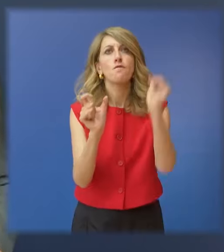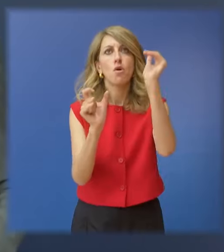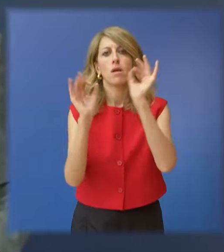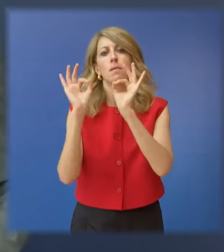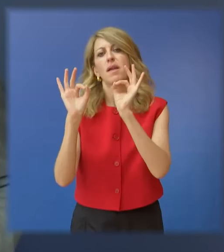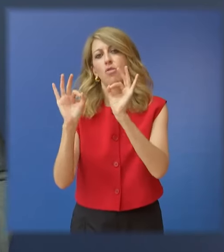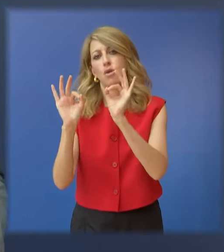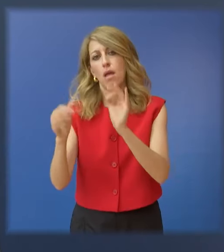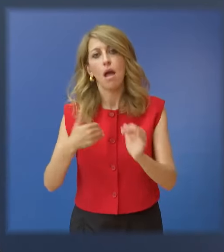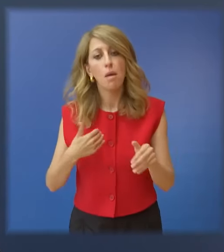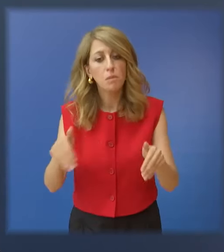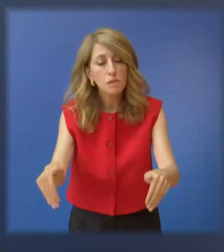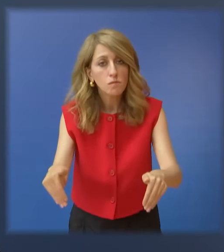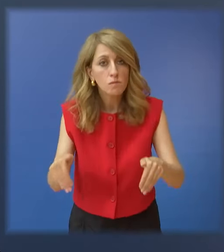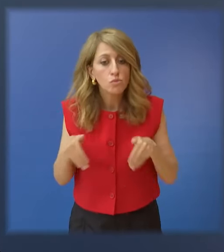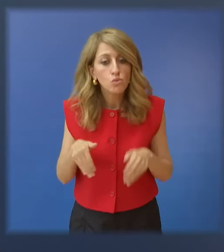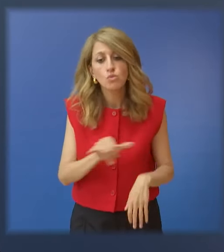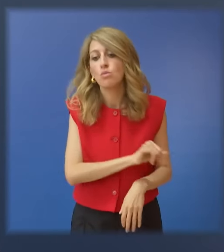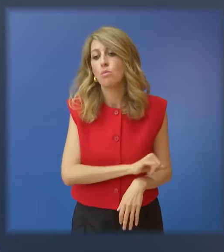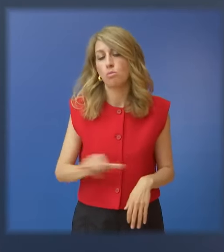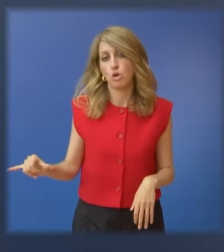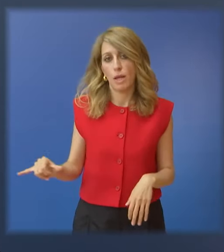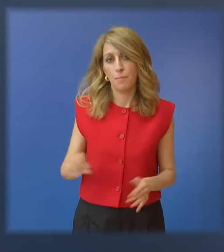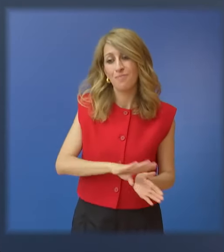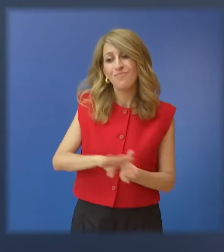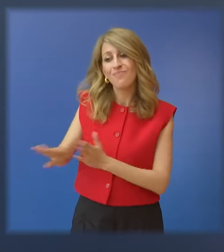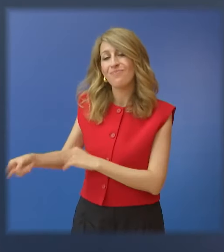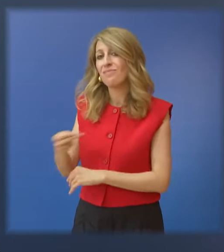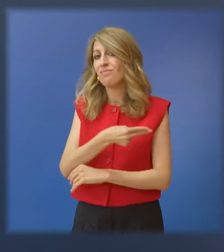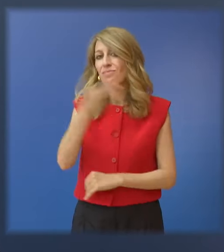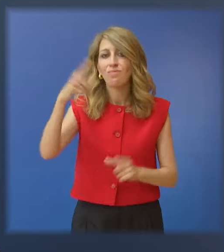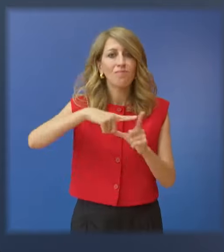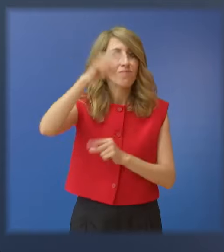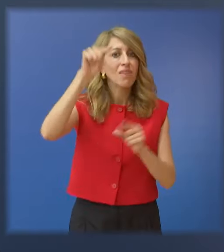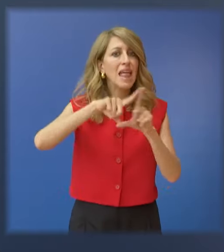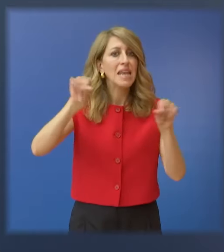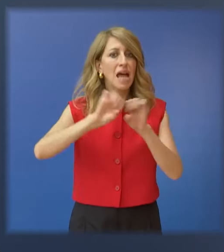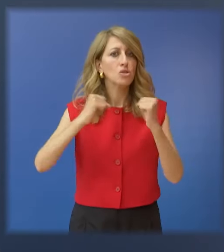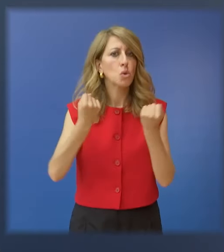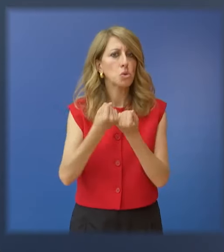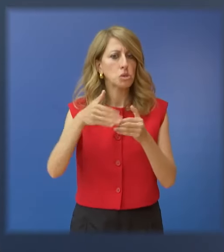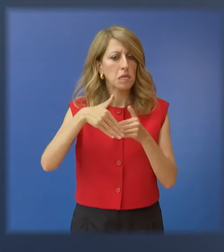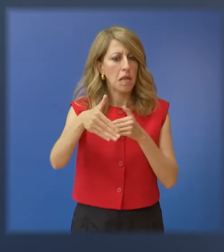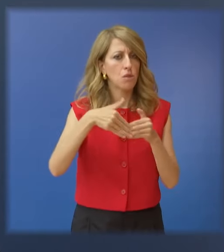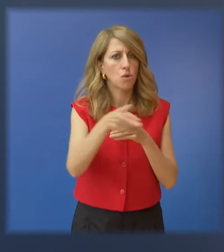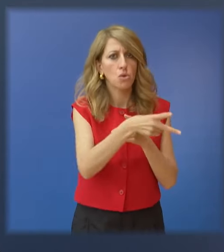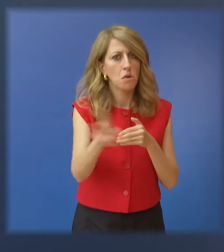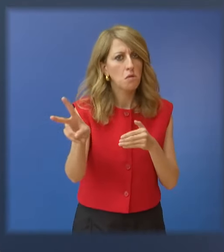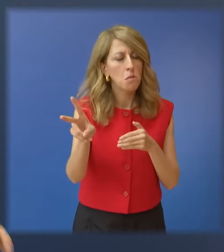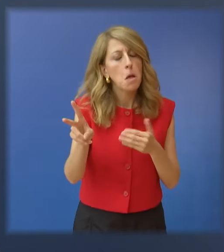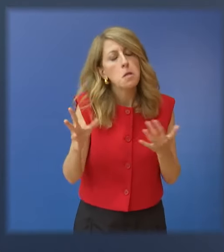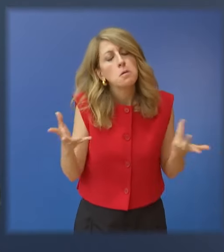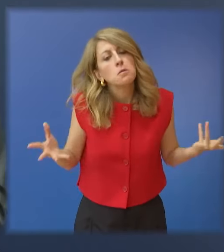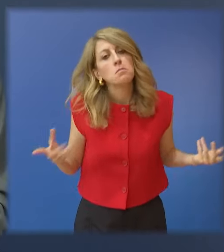και πέρα για επιμέρους συναντήσεις εφόσον ε συμφωνηθούν θα υπάρχει σχετική ανακοίνωση δεν γνωρίζω